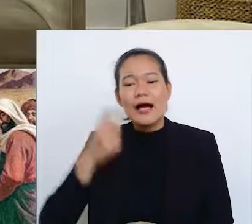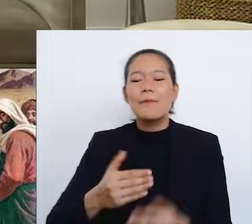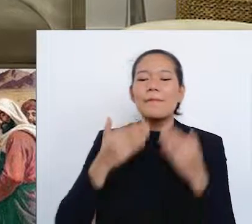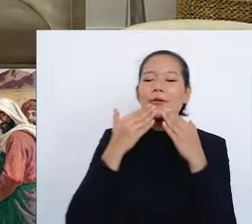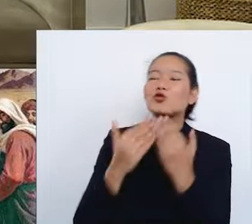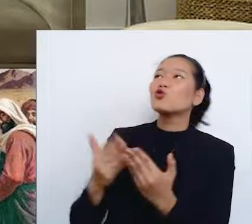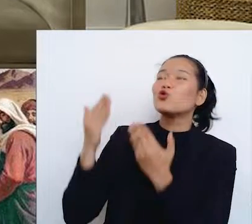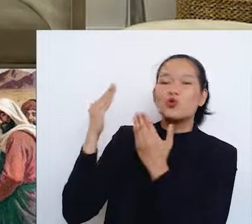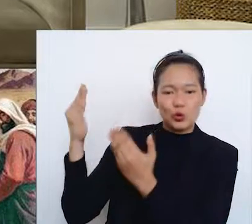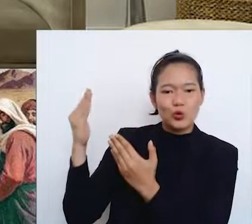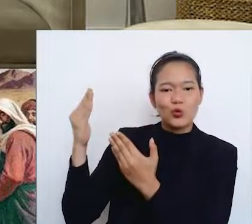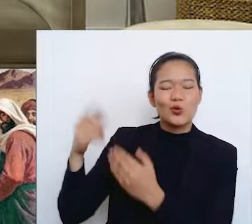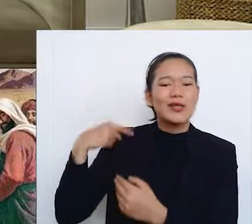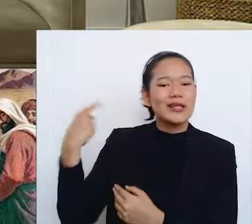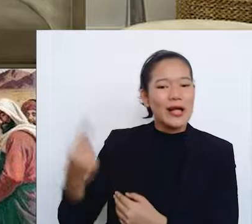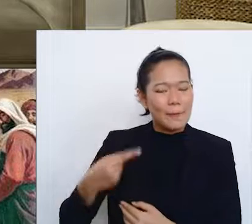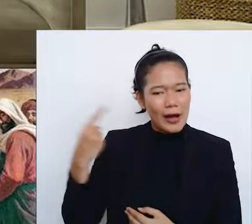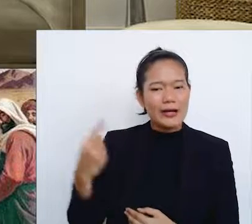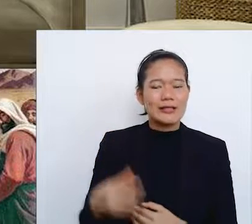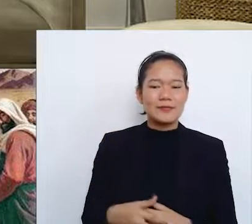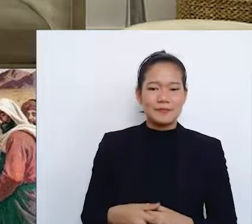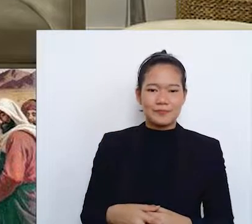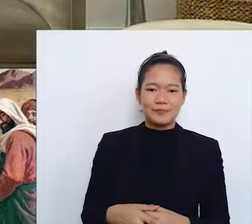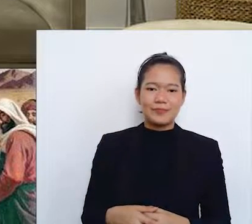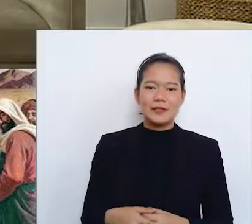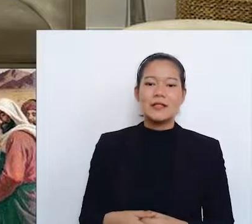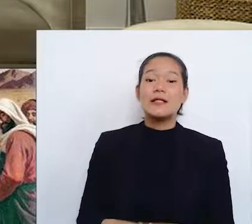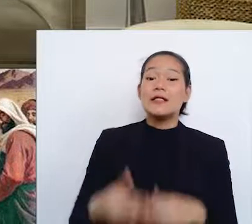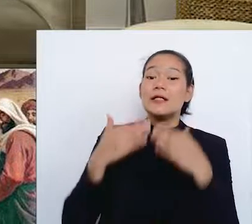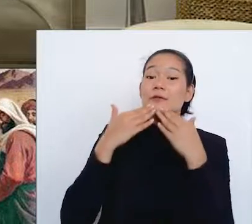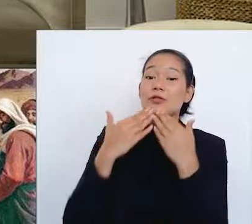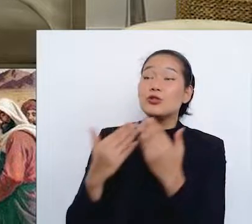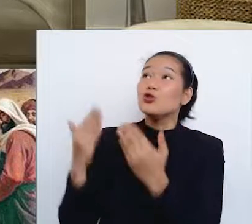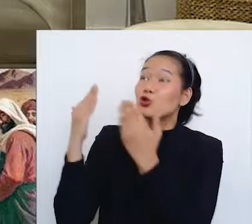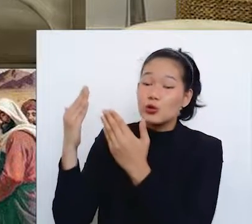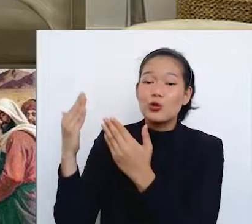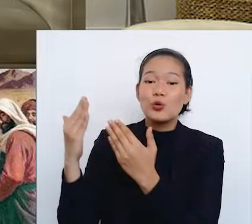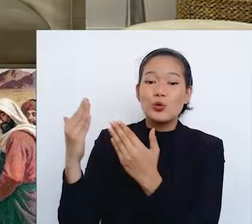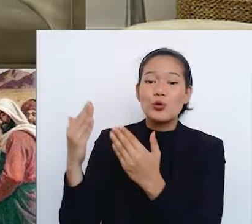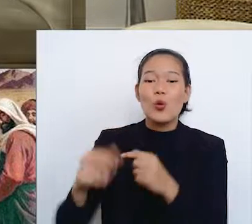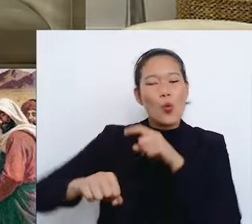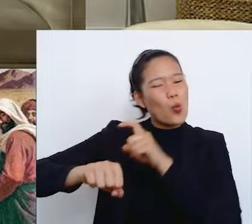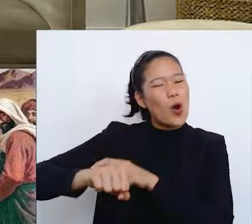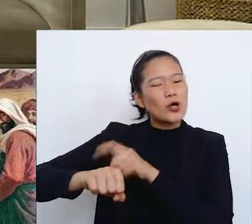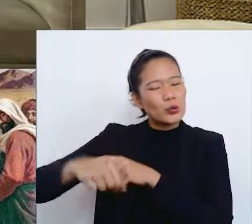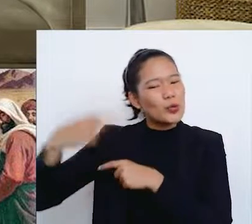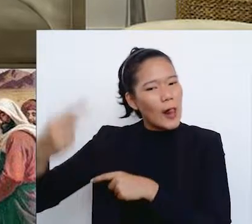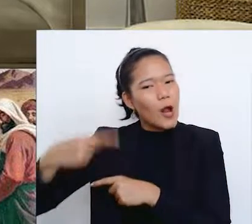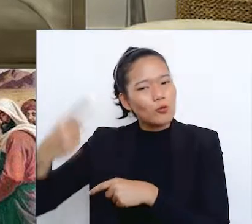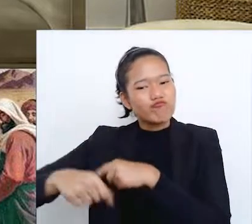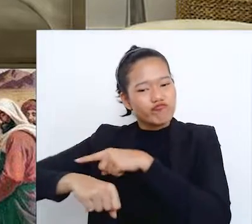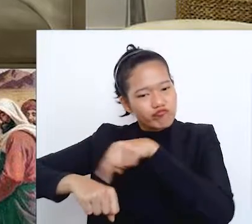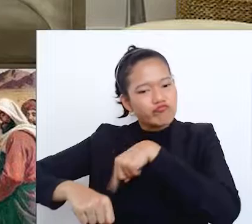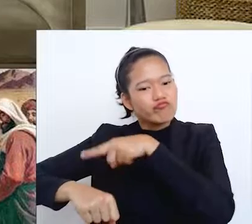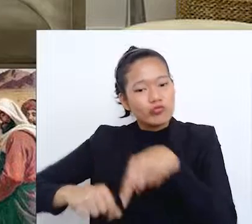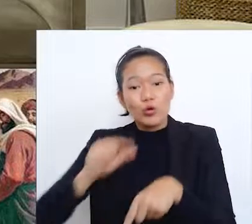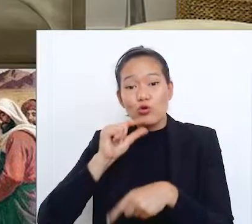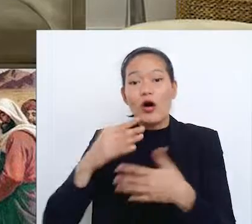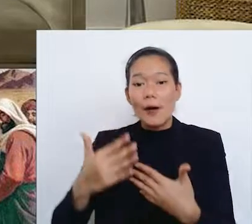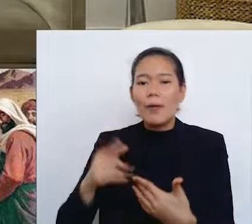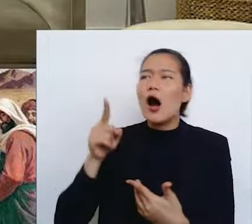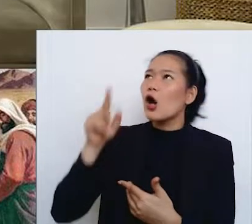belajar mengucap syukur setiap hari, mengucap syukur setiap waktu